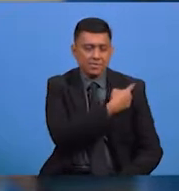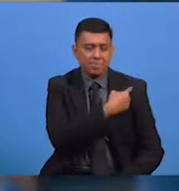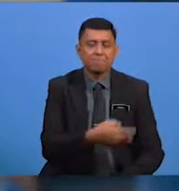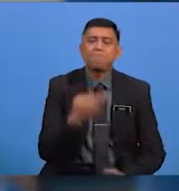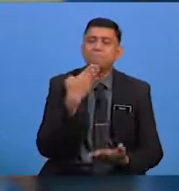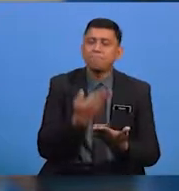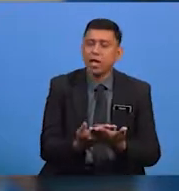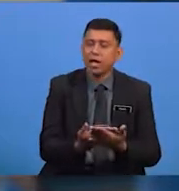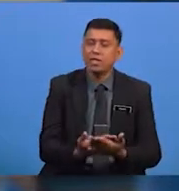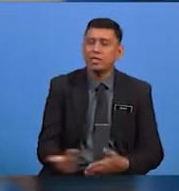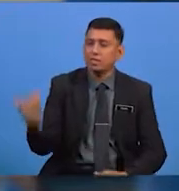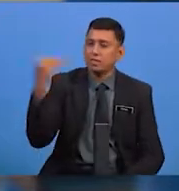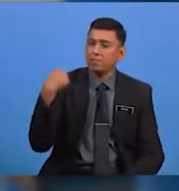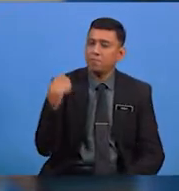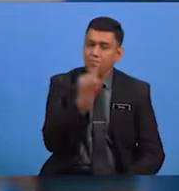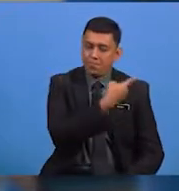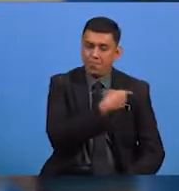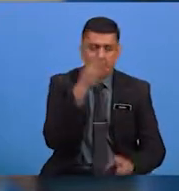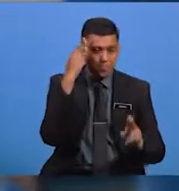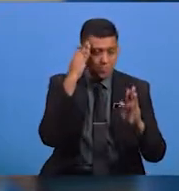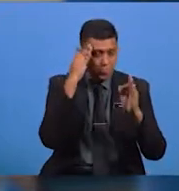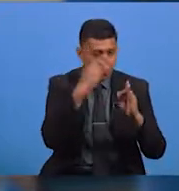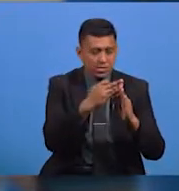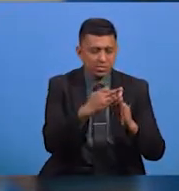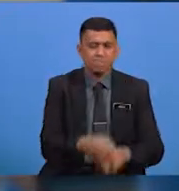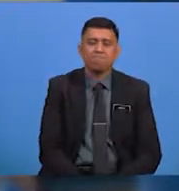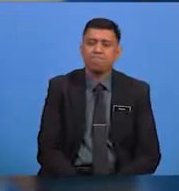Baik, mari kita fokus kembali.